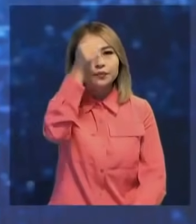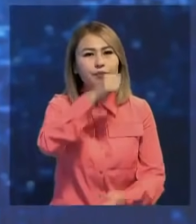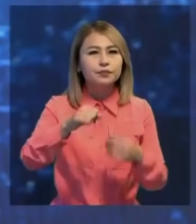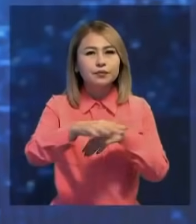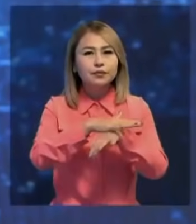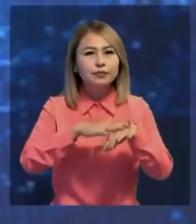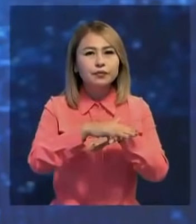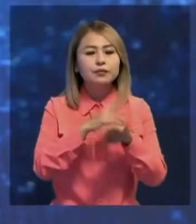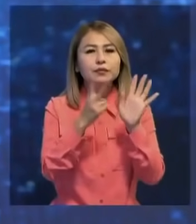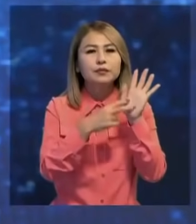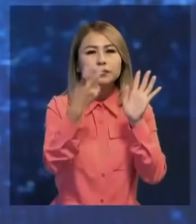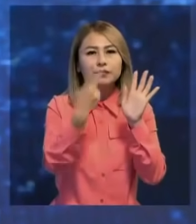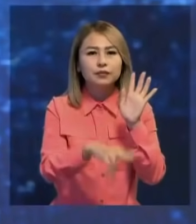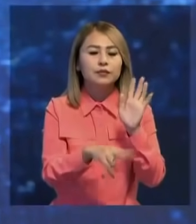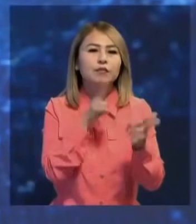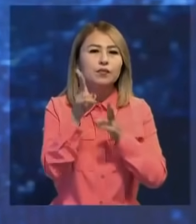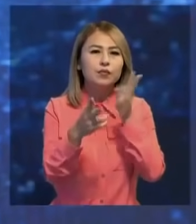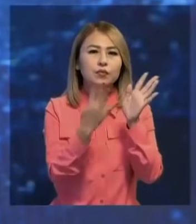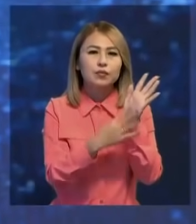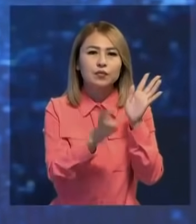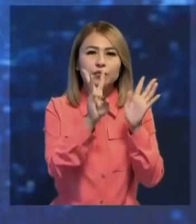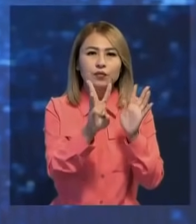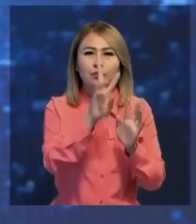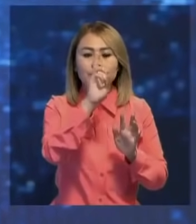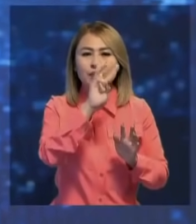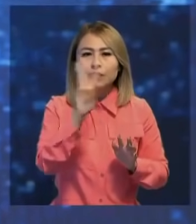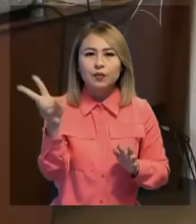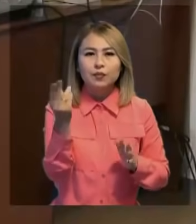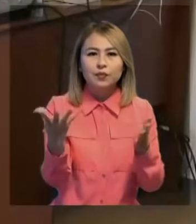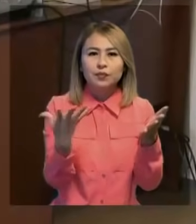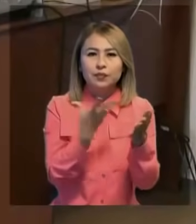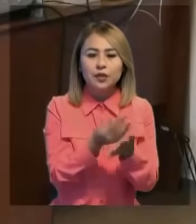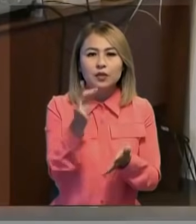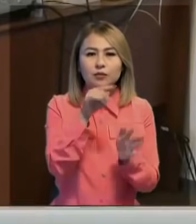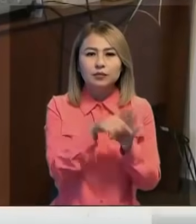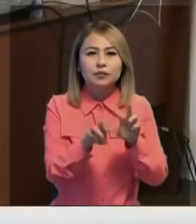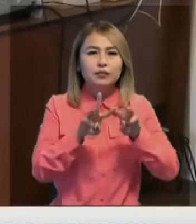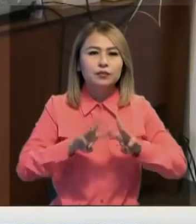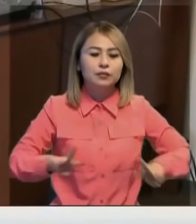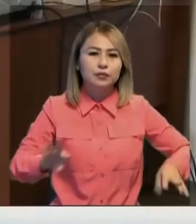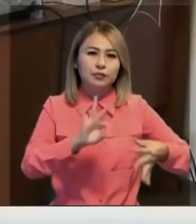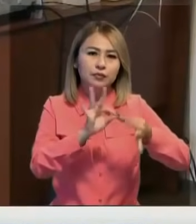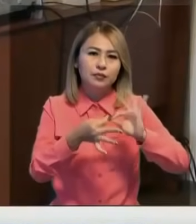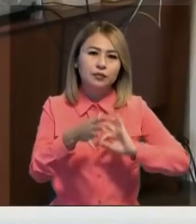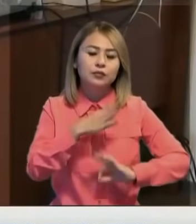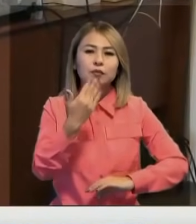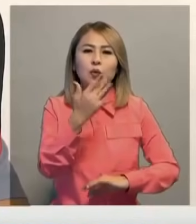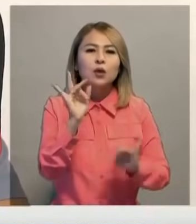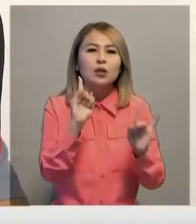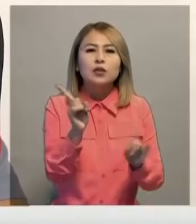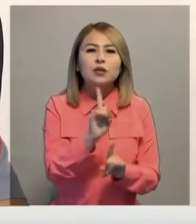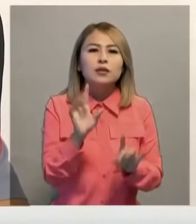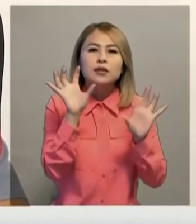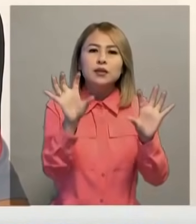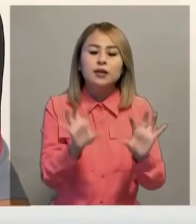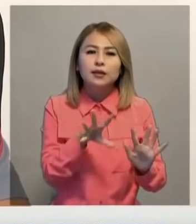елде 720 жәбірленушіге 93 миллион тенге өтемақы төленген, бұл туралы Ішкі істер министрлігінің өкілдері мәлімдеді.